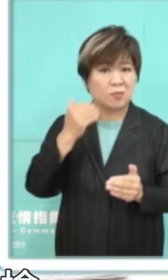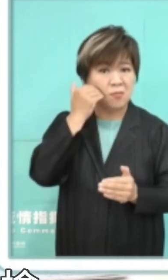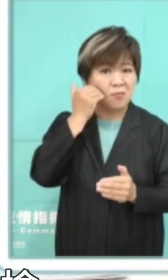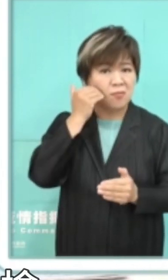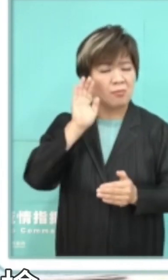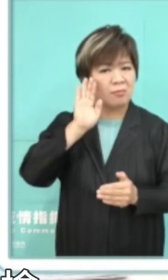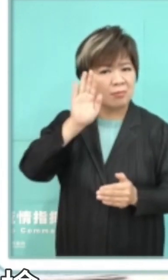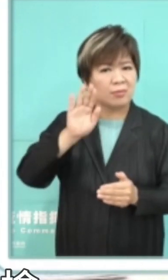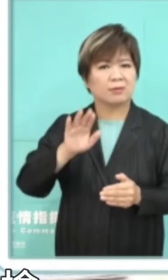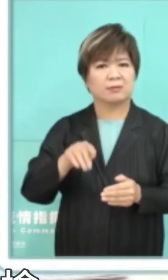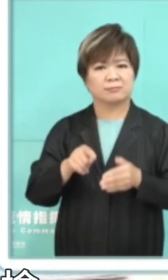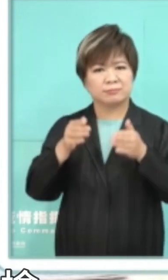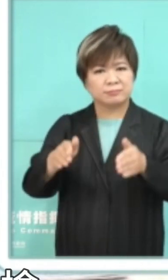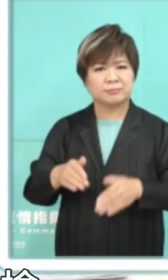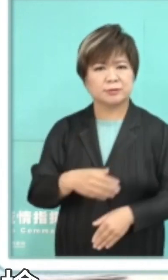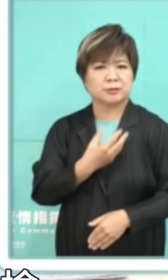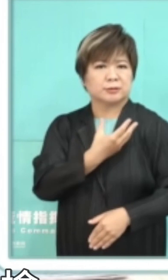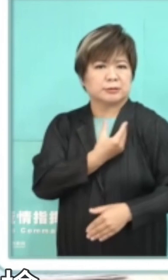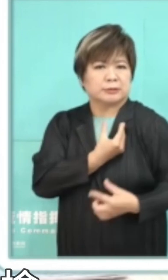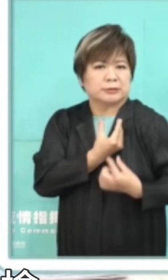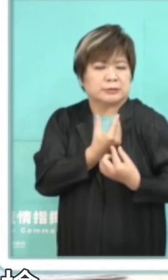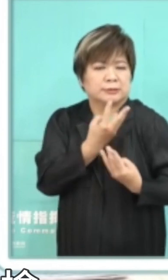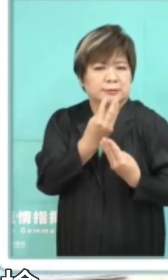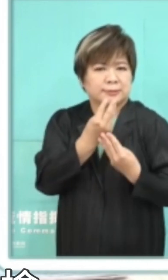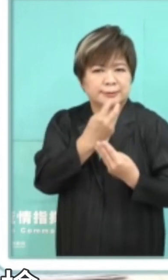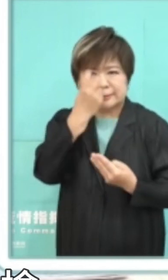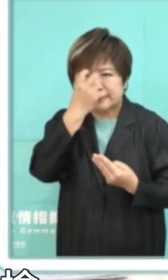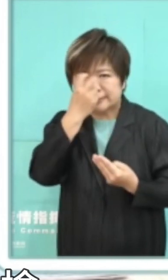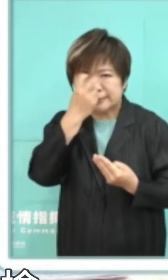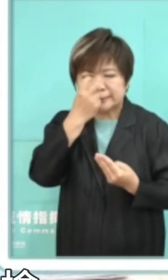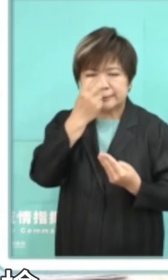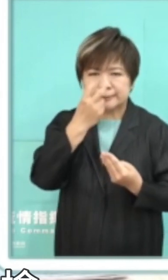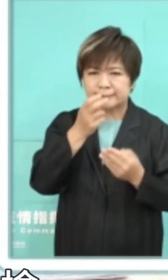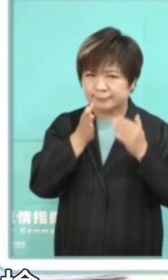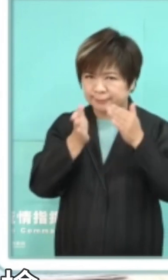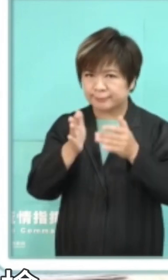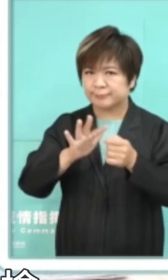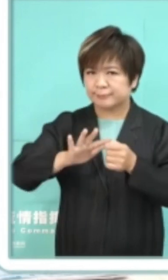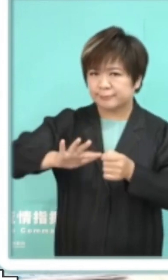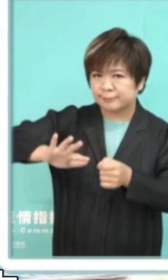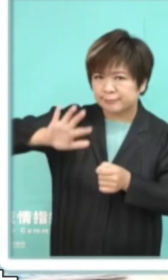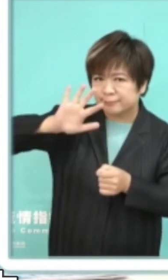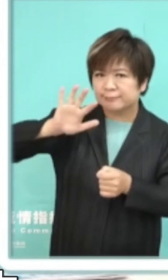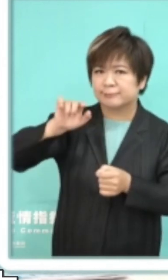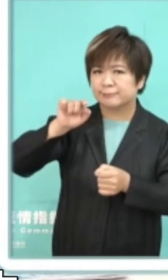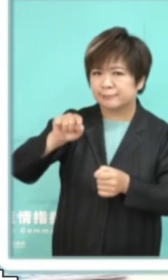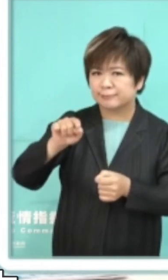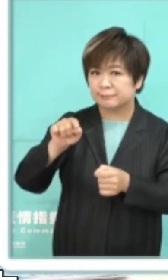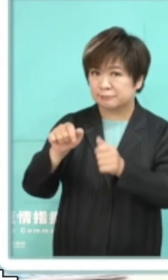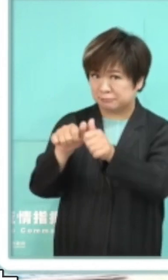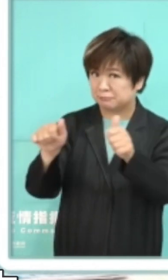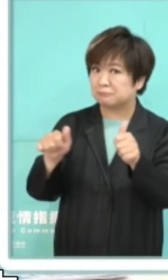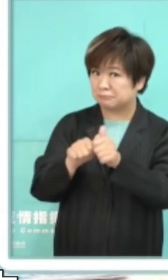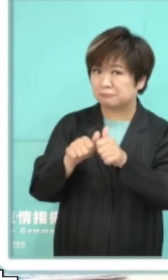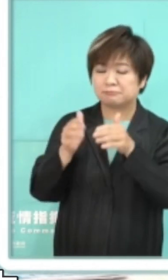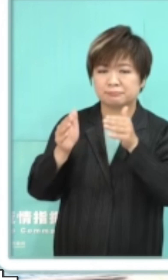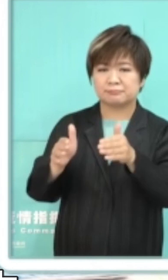时候要做一个心肌炎的筛检哦，我们可能会找高中职的